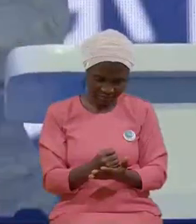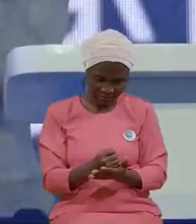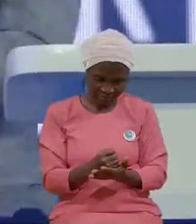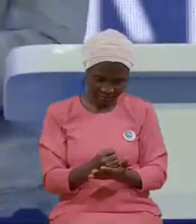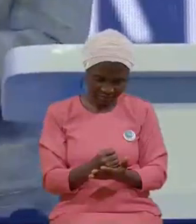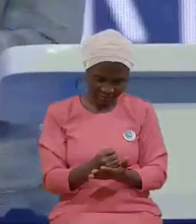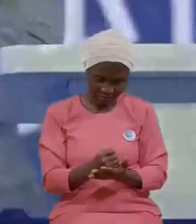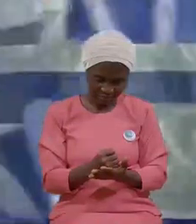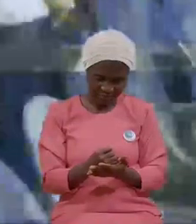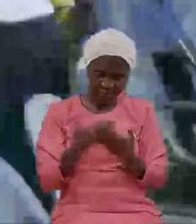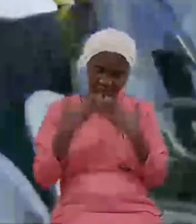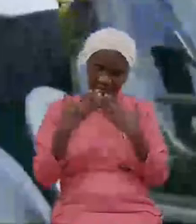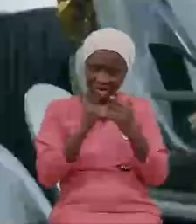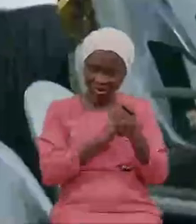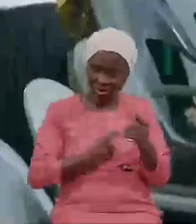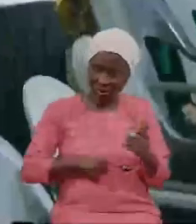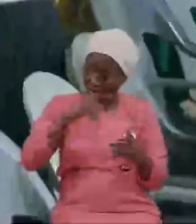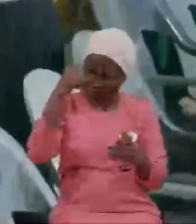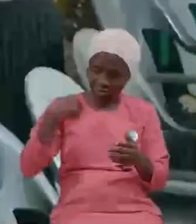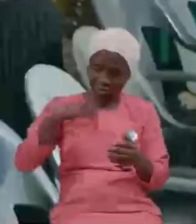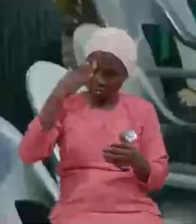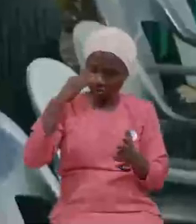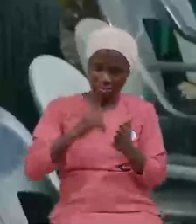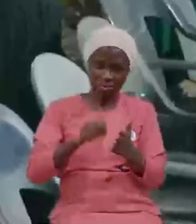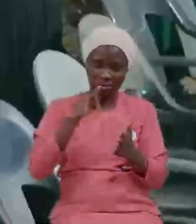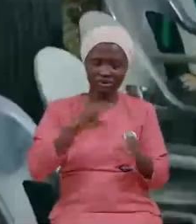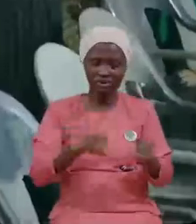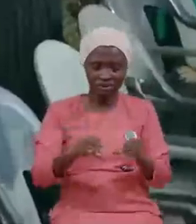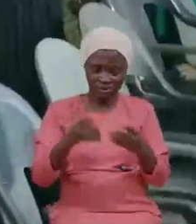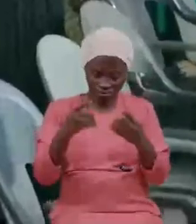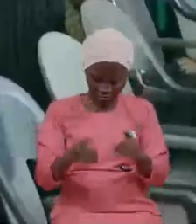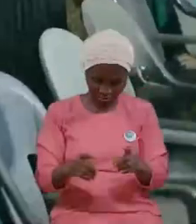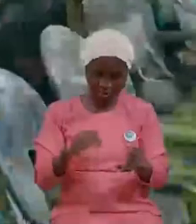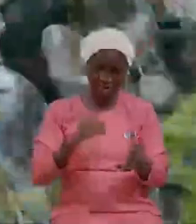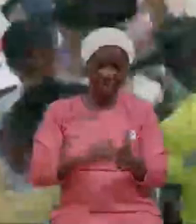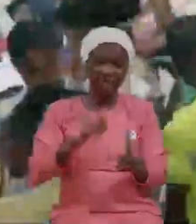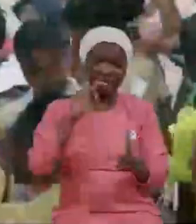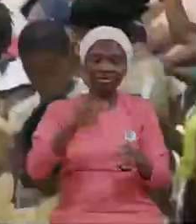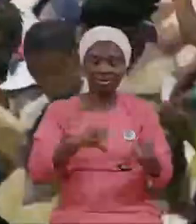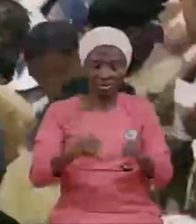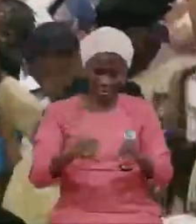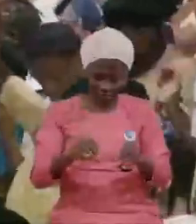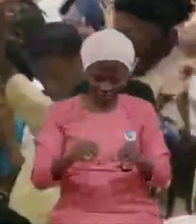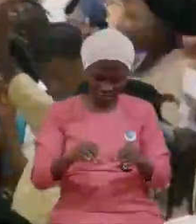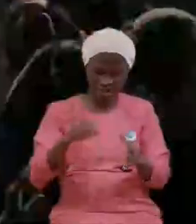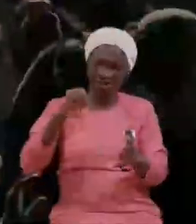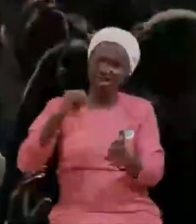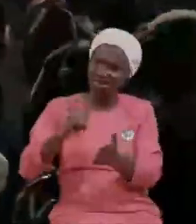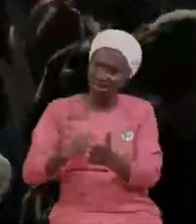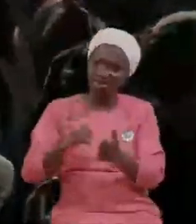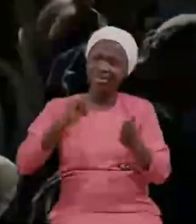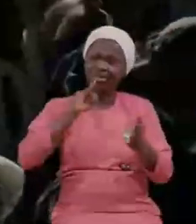Merci Seigneur parce que nous savons que c'est fait. C'est fait. C'est